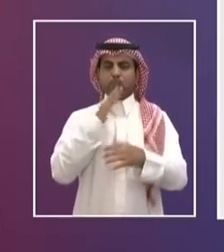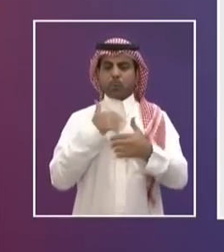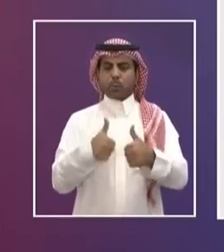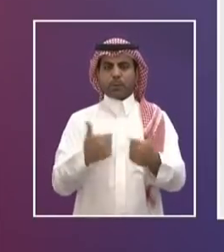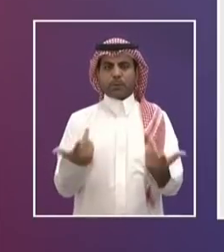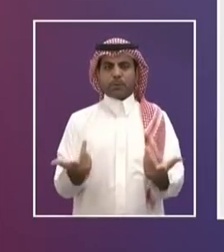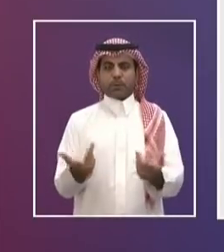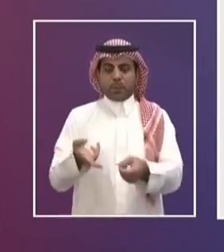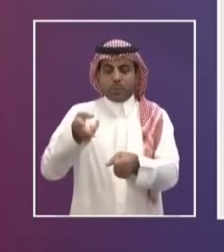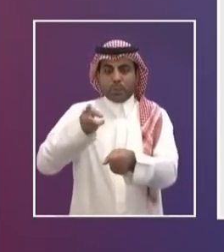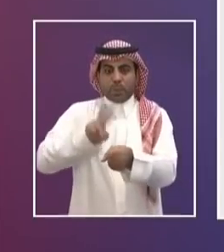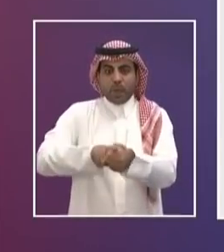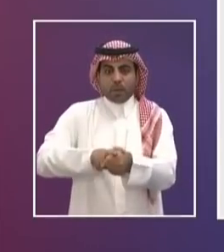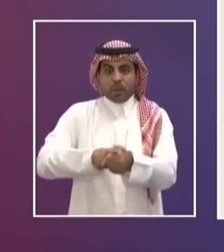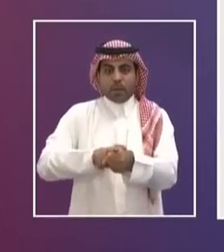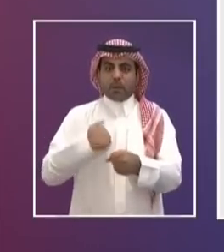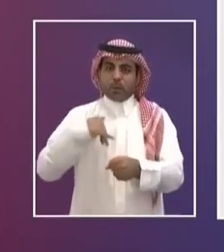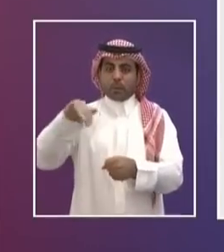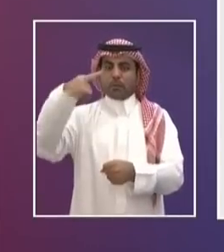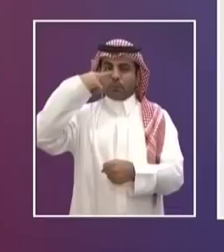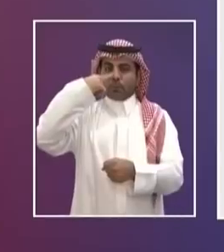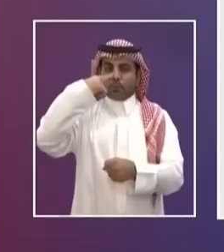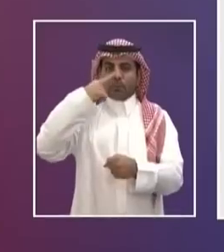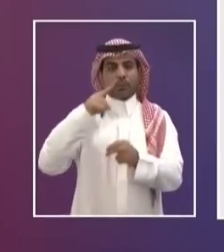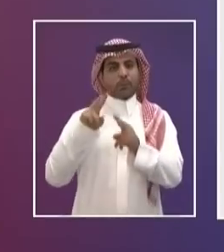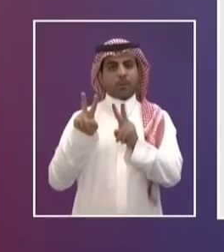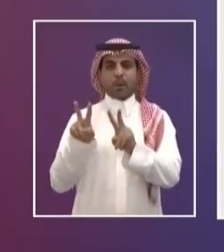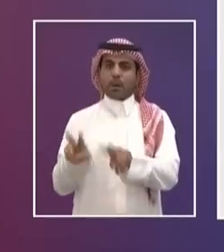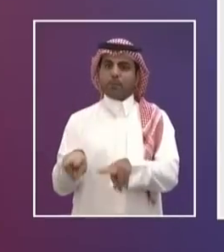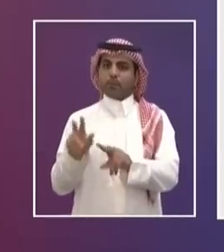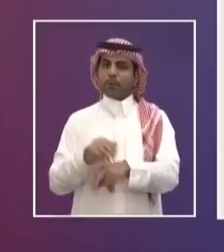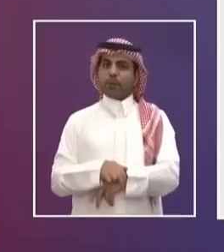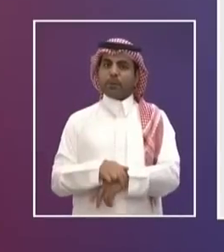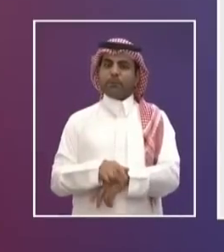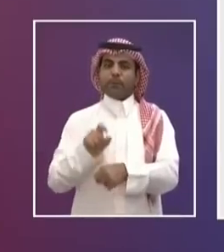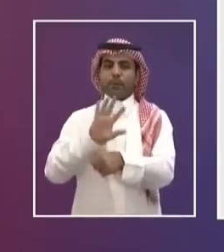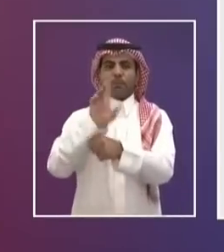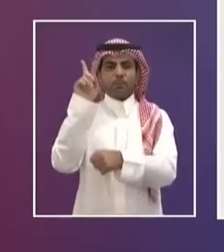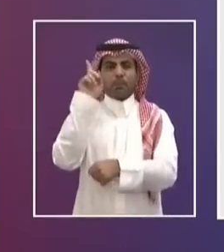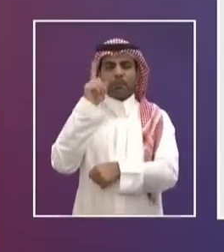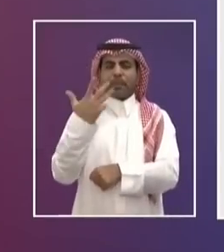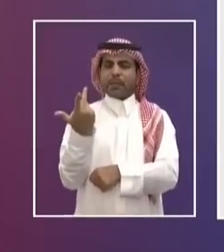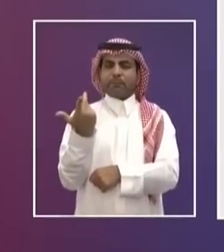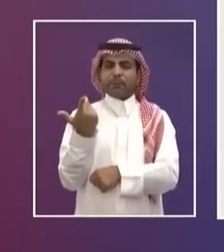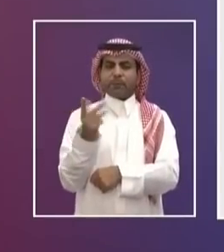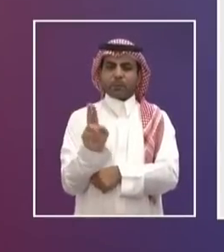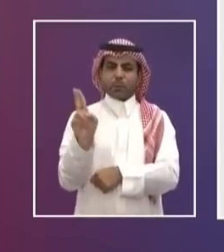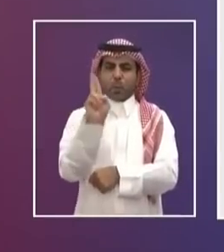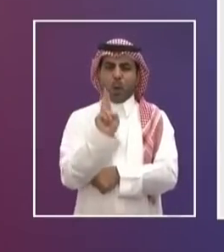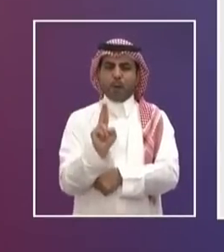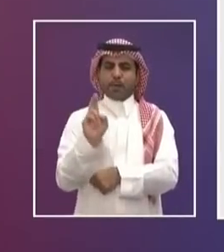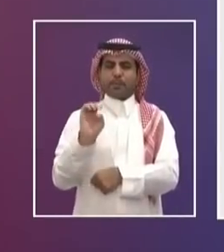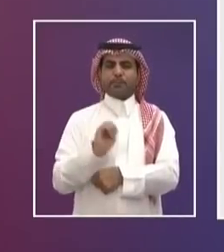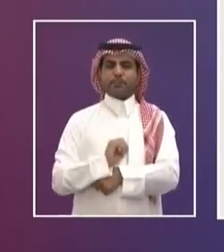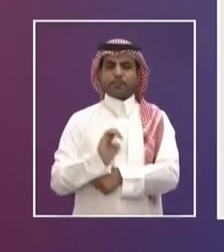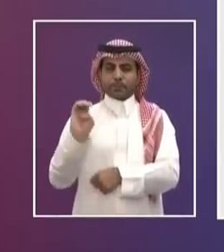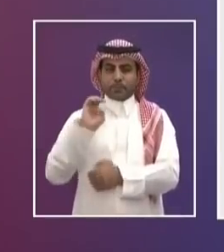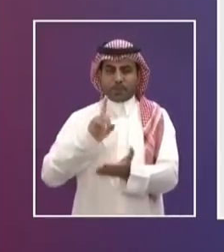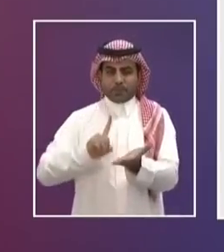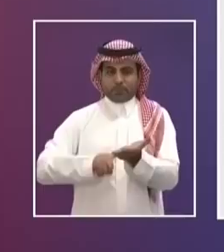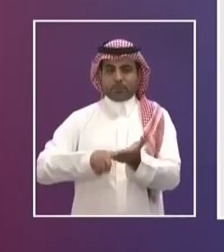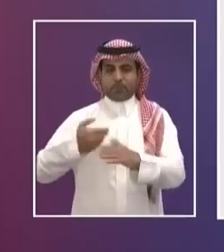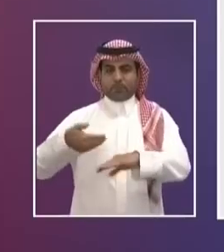وأجري فحص مخبري وتبين بأن الفحص المخبري إيجابي. هل هذا يعني أن هنالك